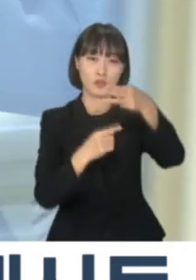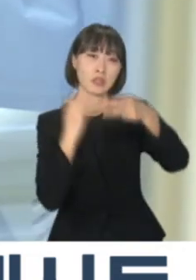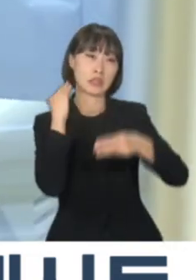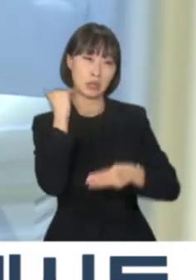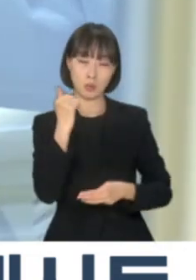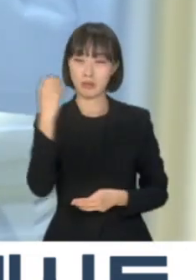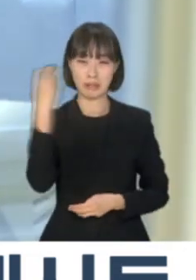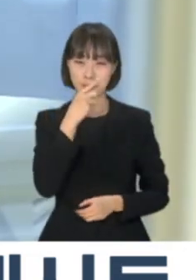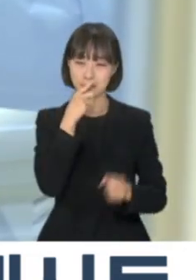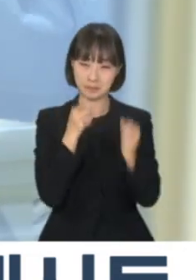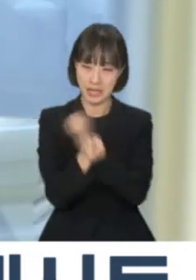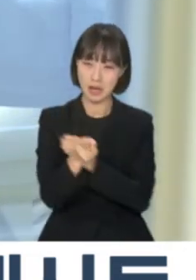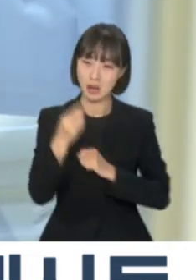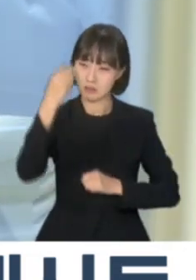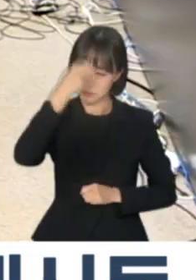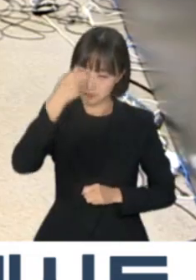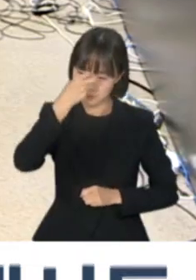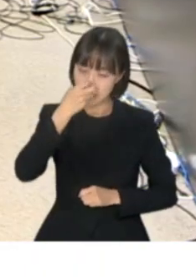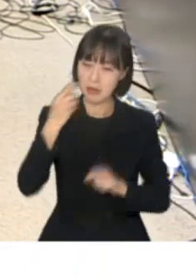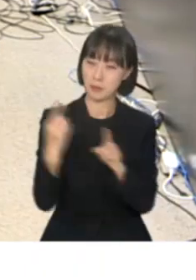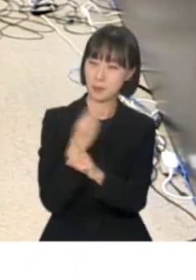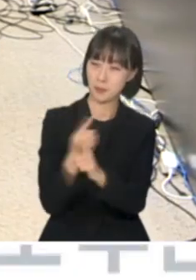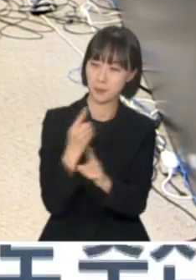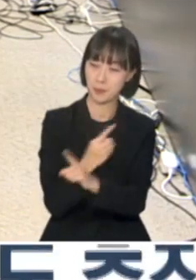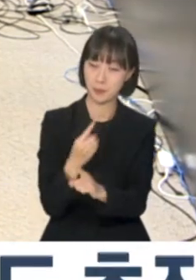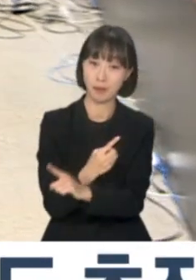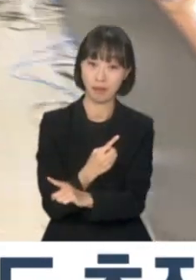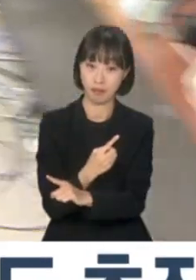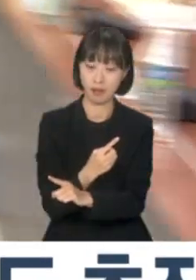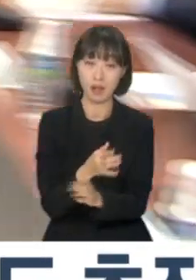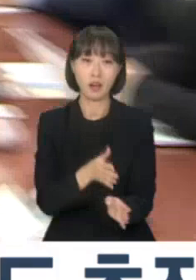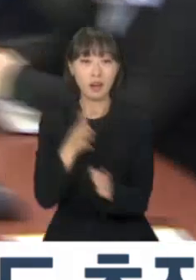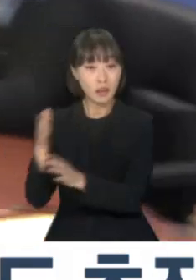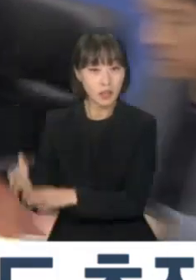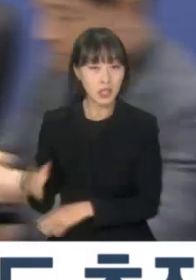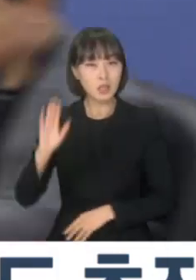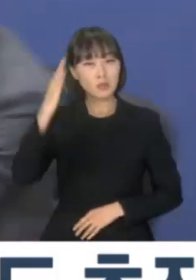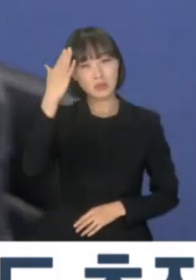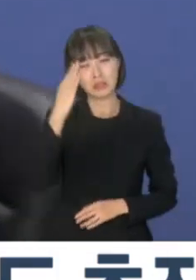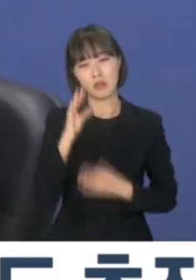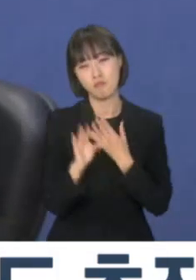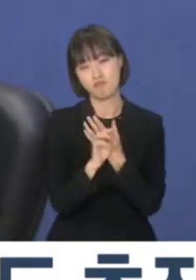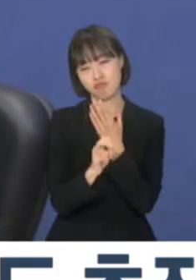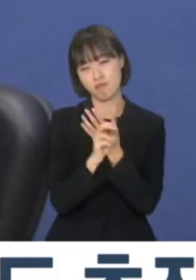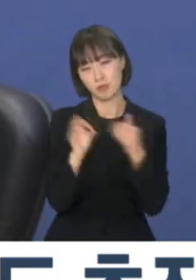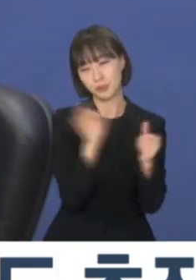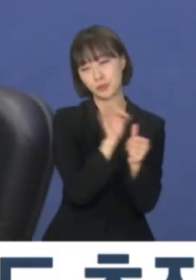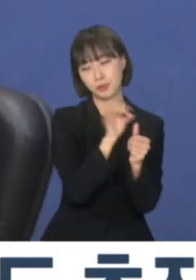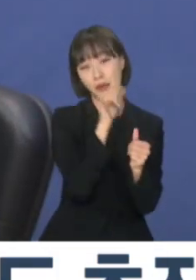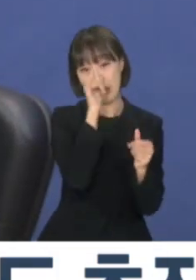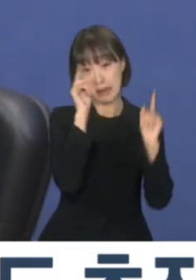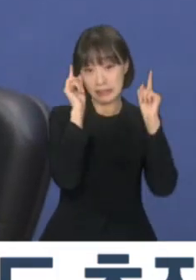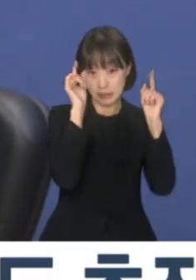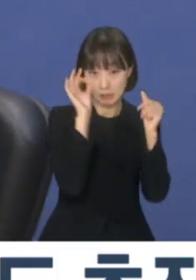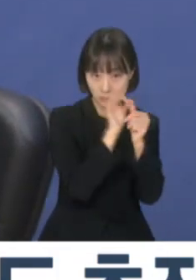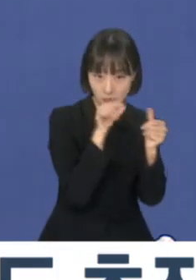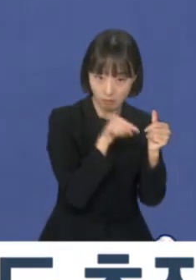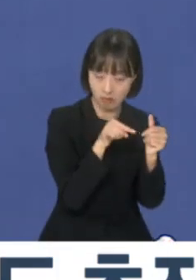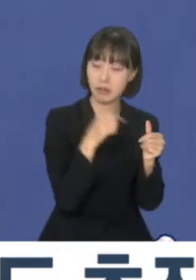보완 절차를 밟고 있습니다. 최근 부정수급 논란이 불거진 실업급여 체계 역시 손질